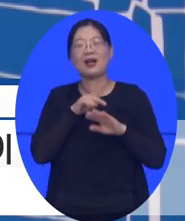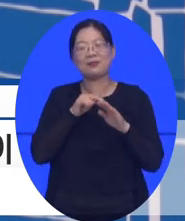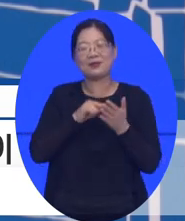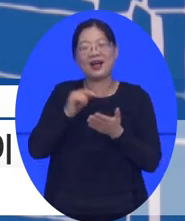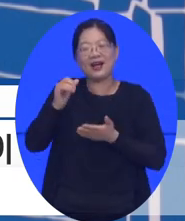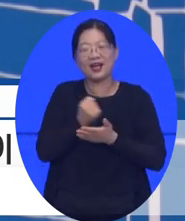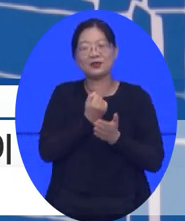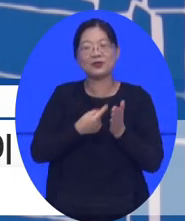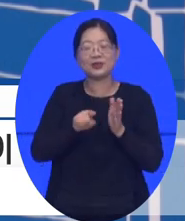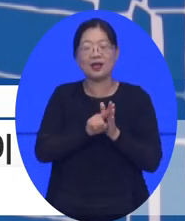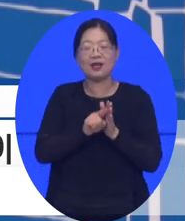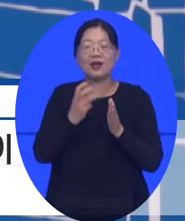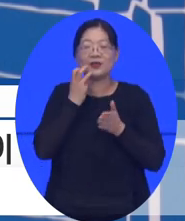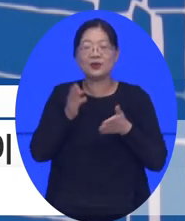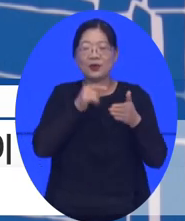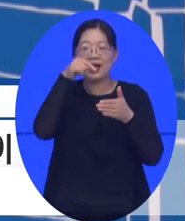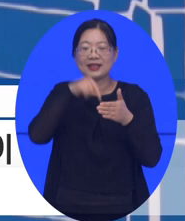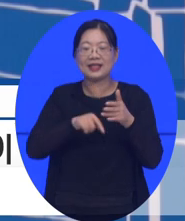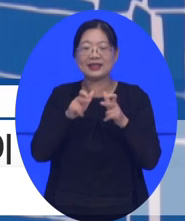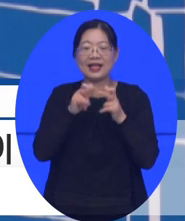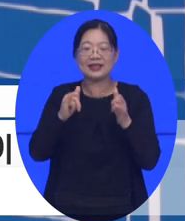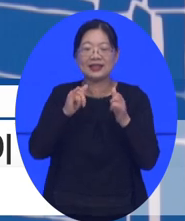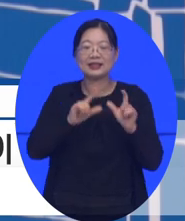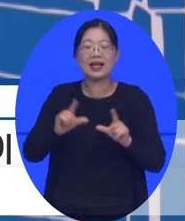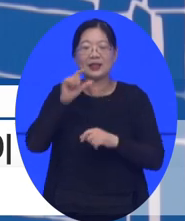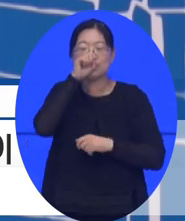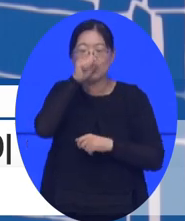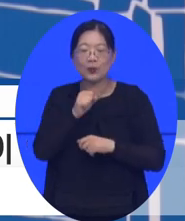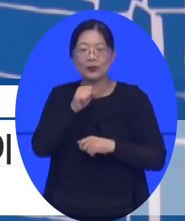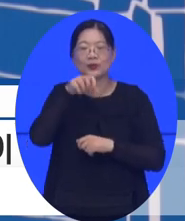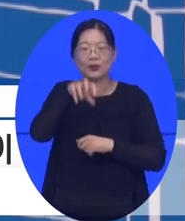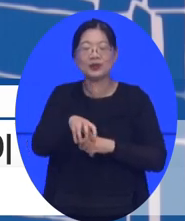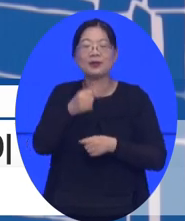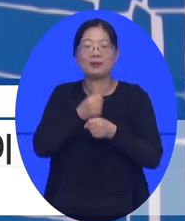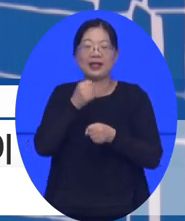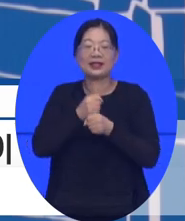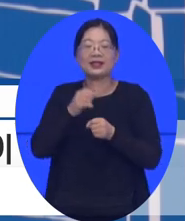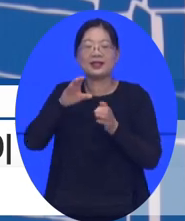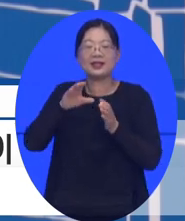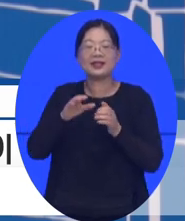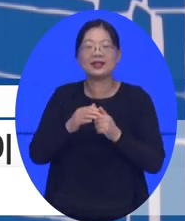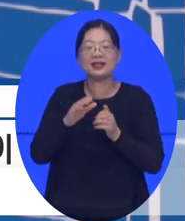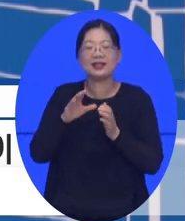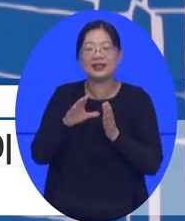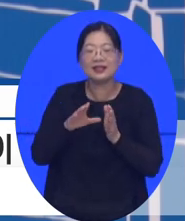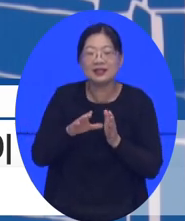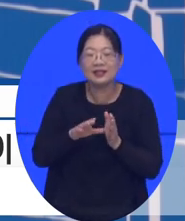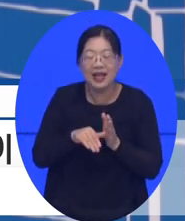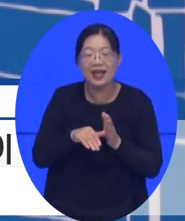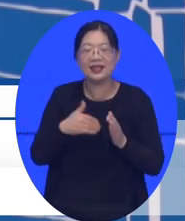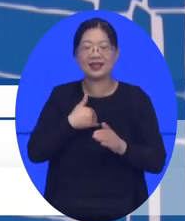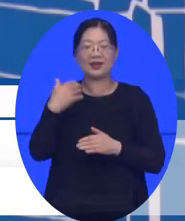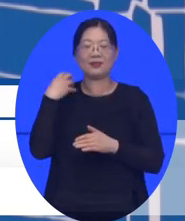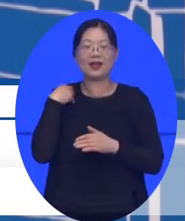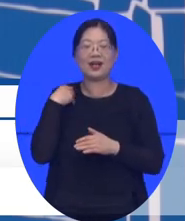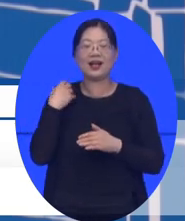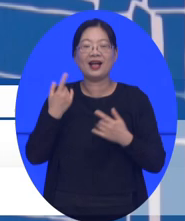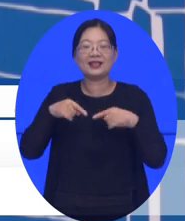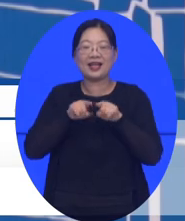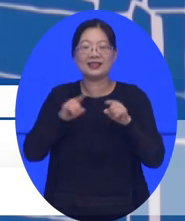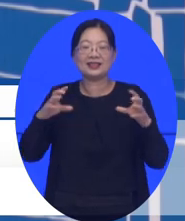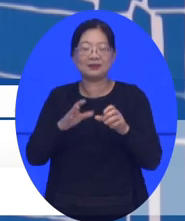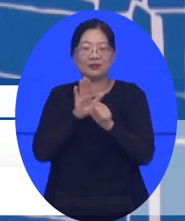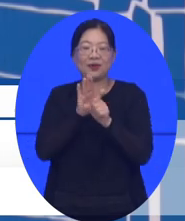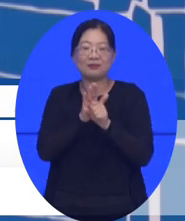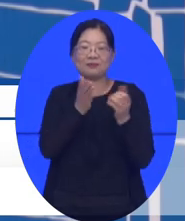경기도에 장애인들이 살기 좋은, 장애인들 행복한 그런 경기도를 만드는데 제가 앞장설 테니까 다 같이 힘을 한테